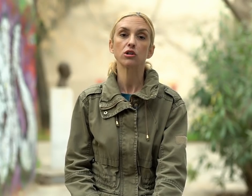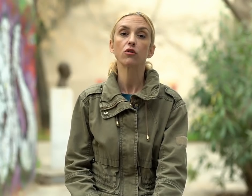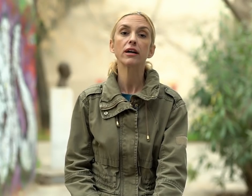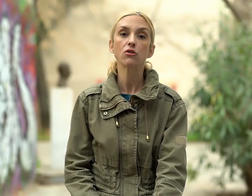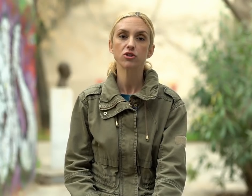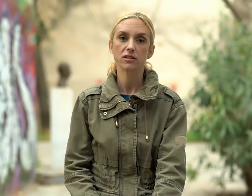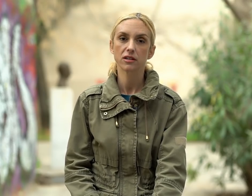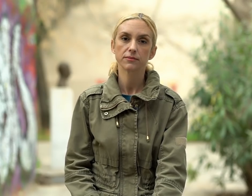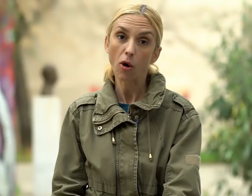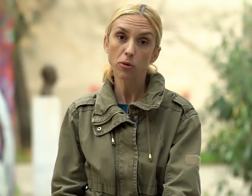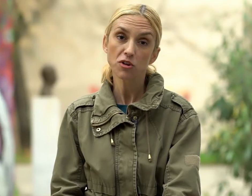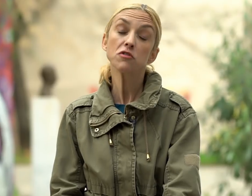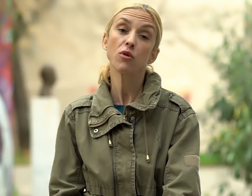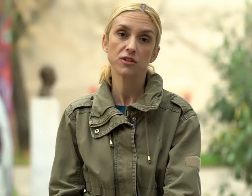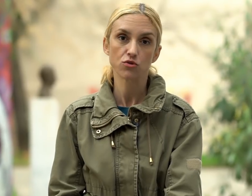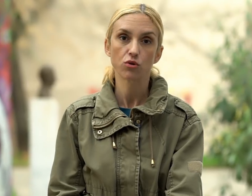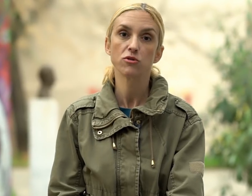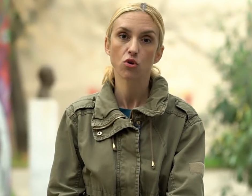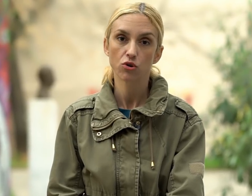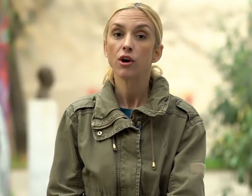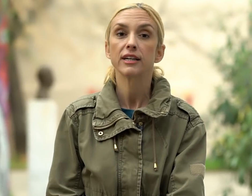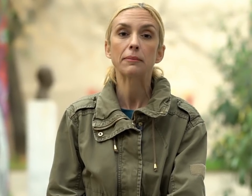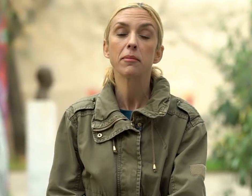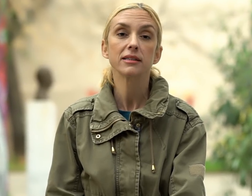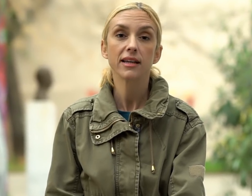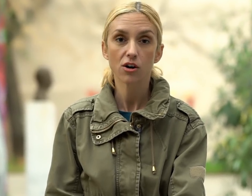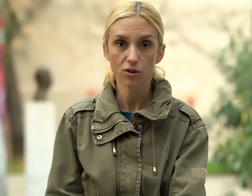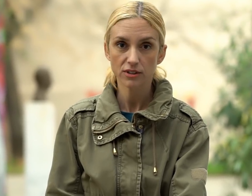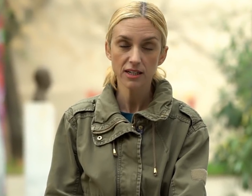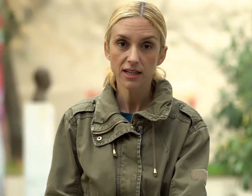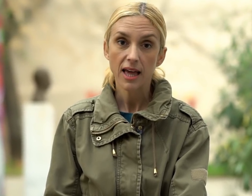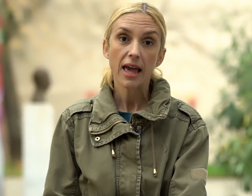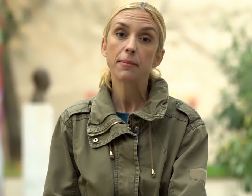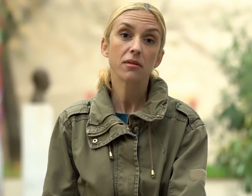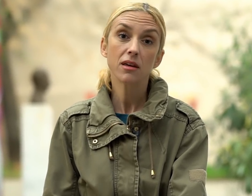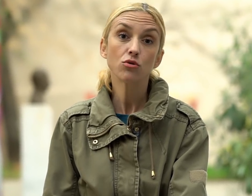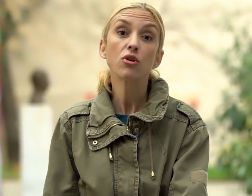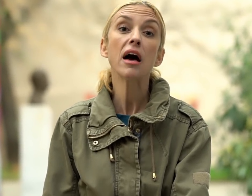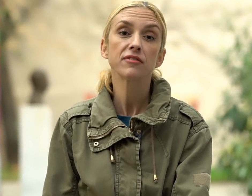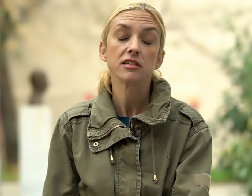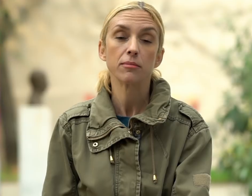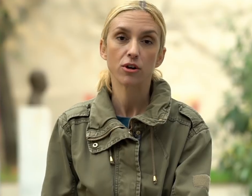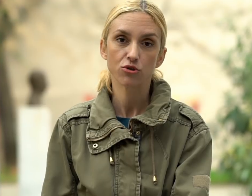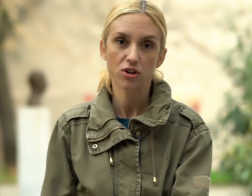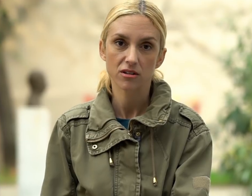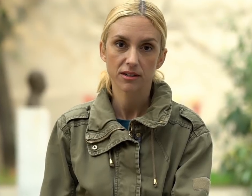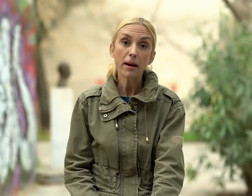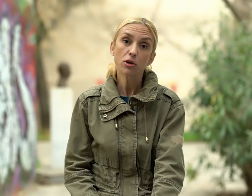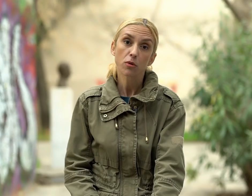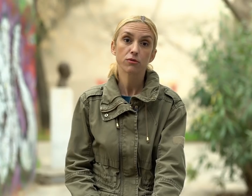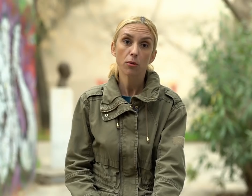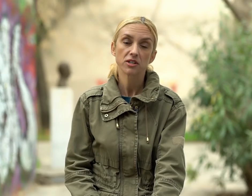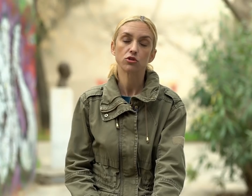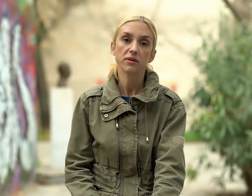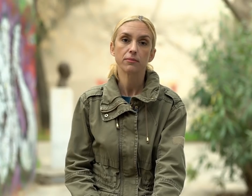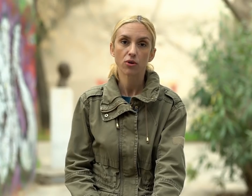έδωσε προκαταβολικά ο ΣΥΡΙΖΑ. Όπως δεν θα σου αυξήσουν το μισθό για τα επόμενα 3 χρόνια, επειδή τον αύξησε πολύ ο ΣΥΡΙΖΑ. Πάνω